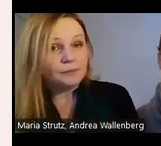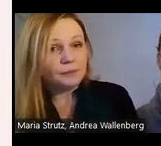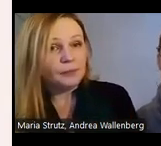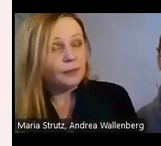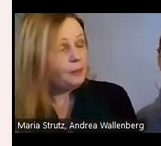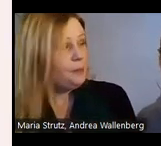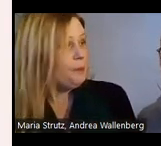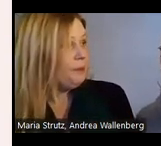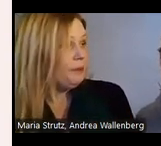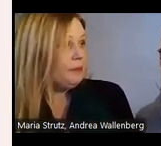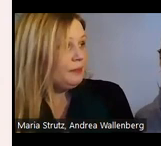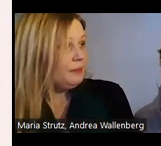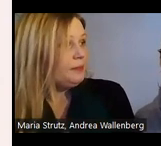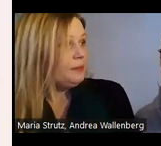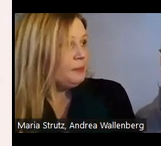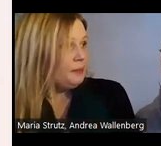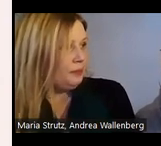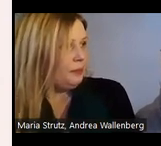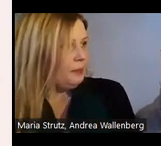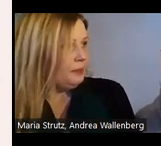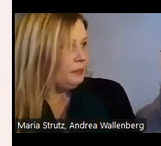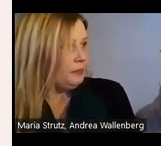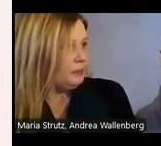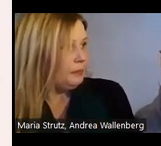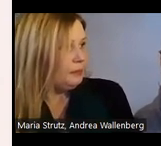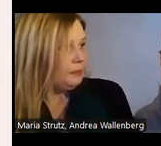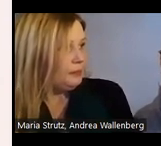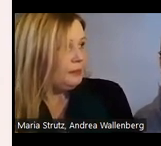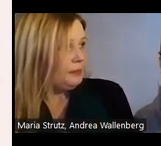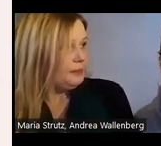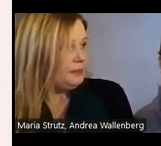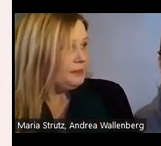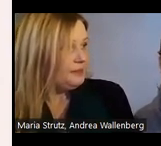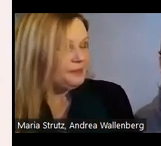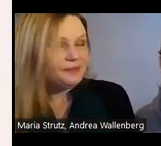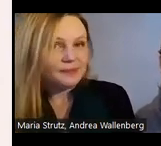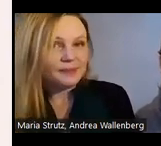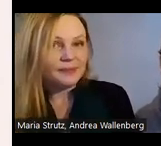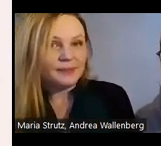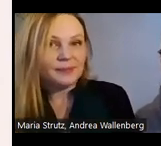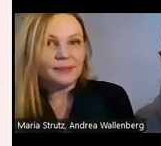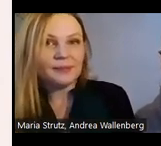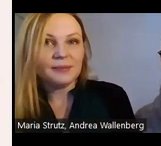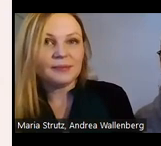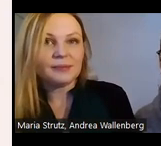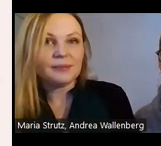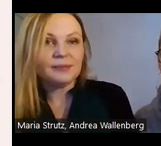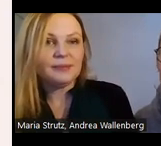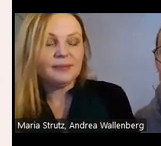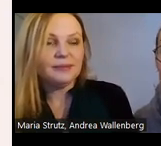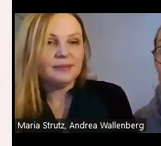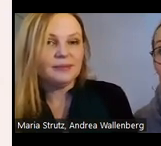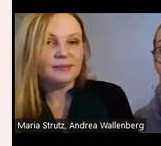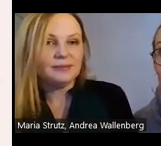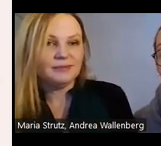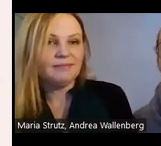bil. Och så kommer du också med en bil. Och så plötsligt backar din bil. Bip, bip, bip. Ja, jag måste backa in här in i biltvätten